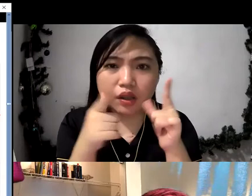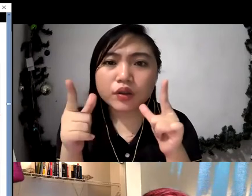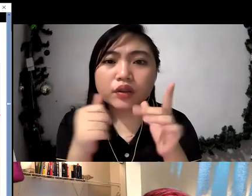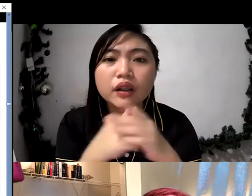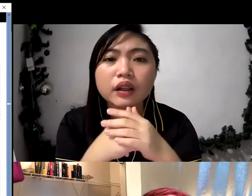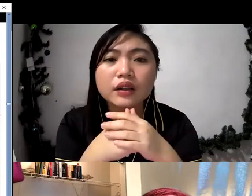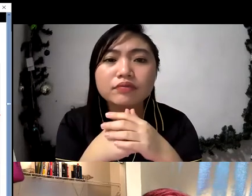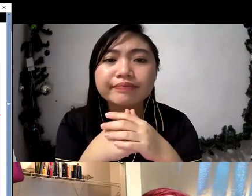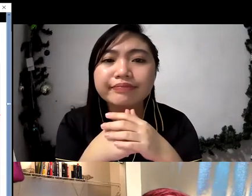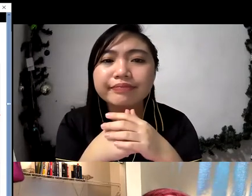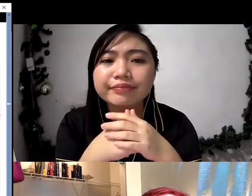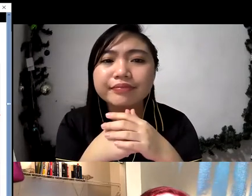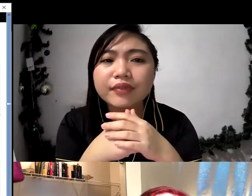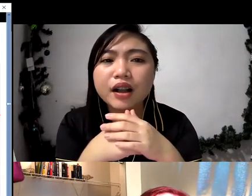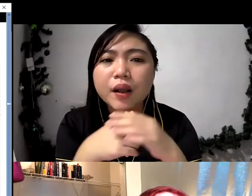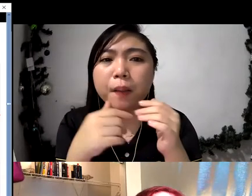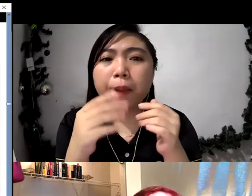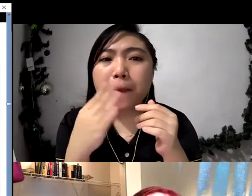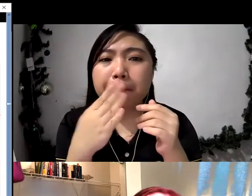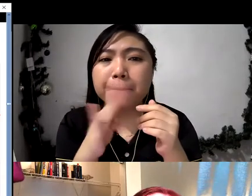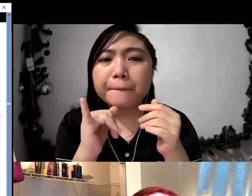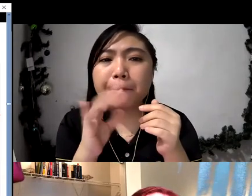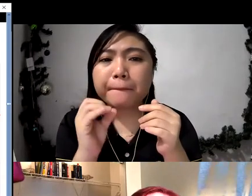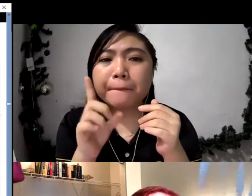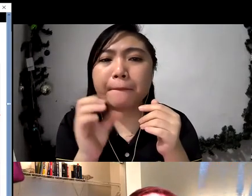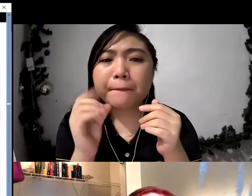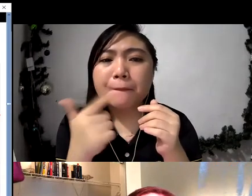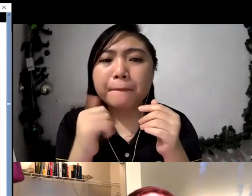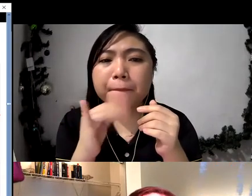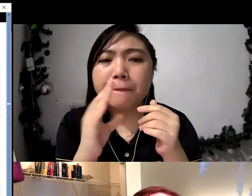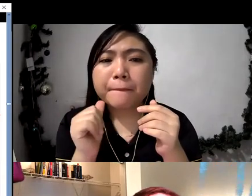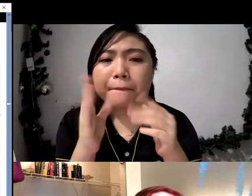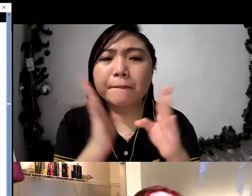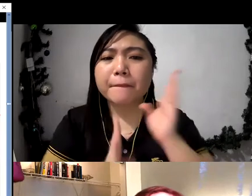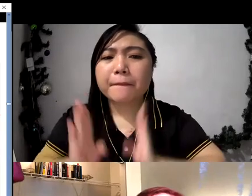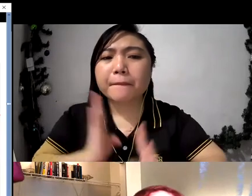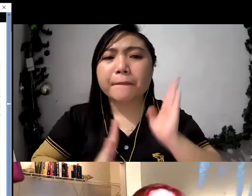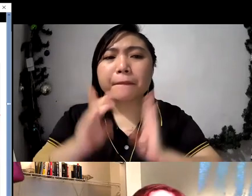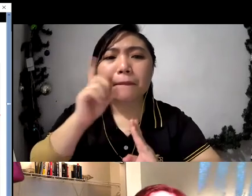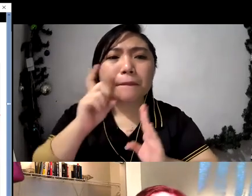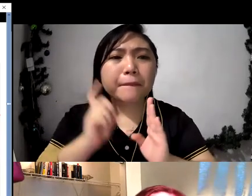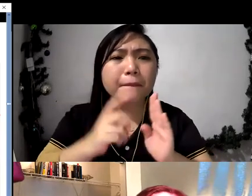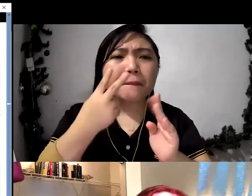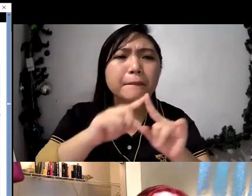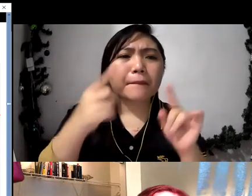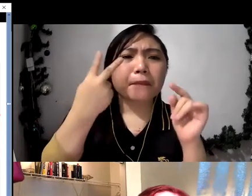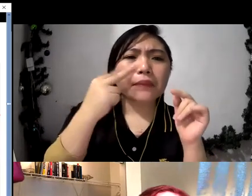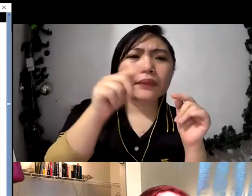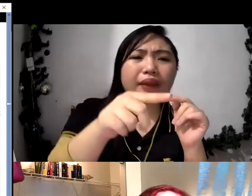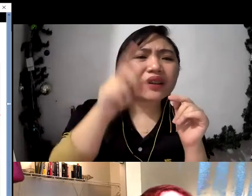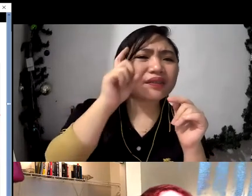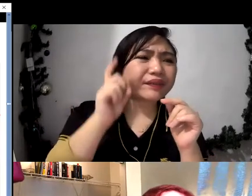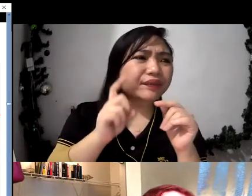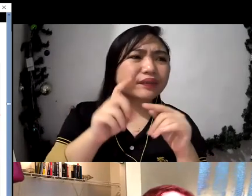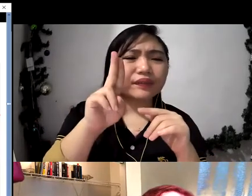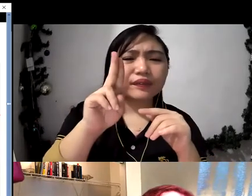pinag-usapan kanina, yung biological sex, pero pagdating sa usapin ng gender, pumapasok na si sexual orientation. Ano?